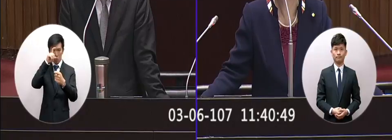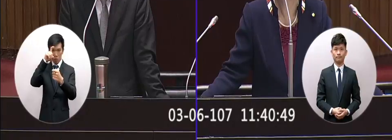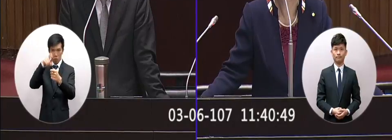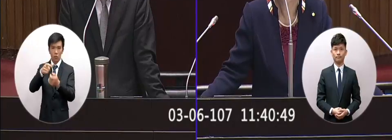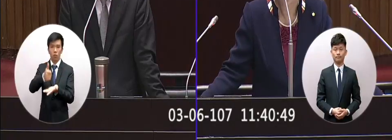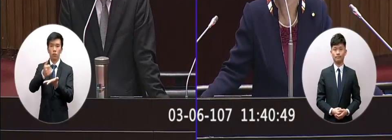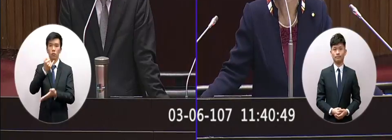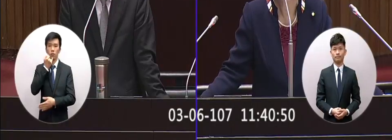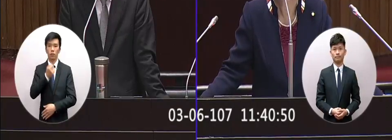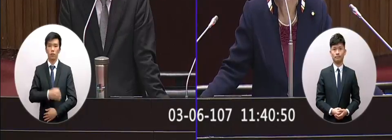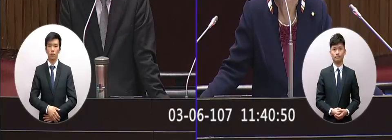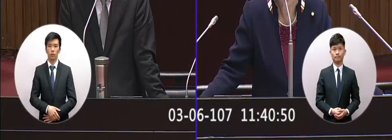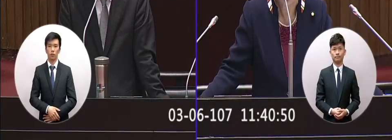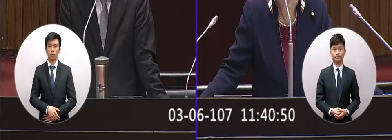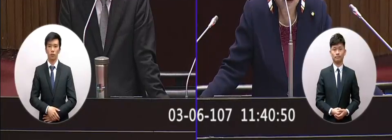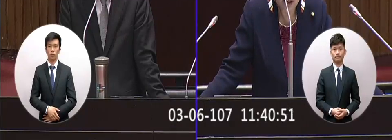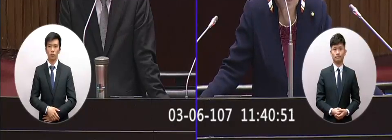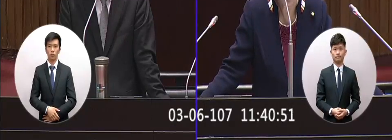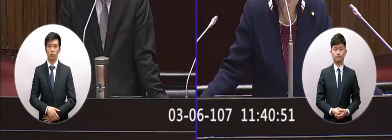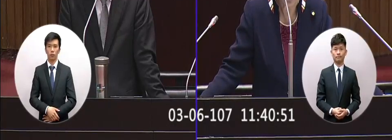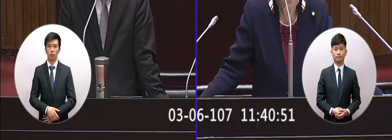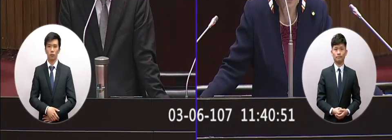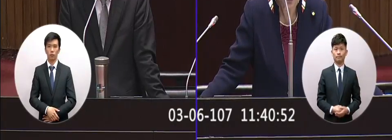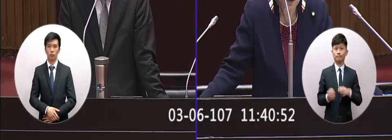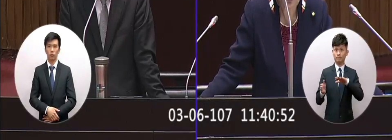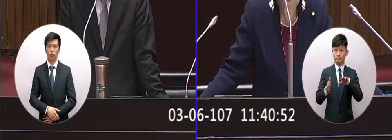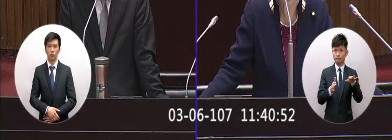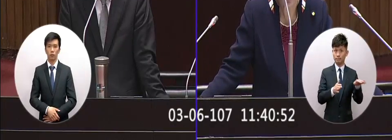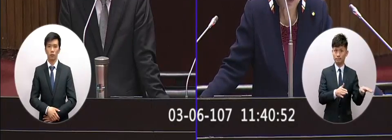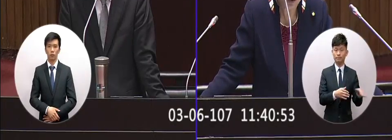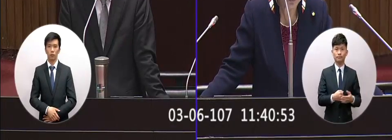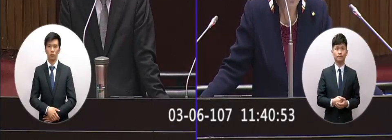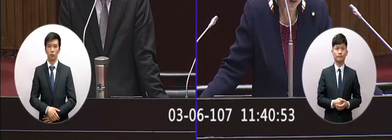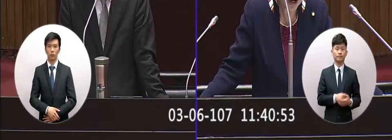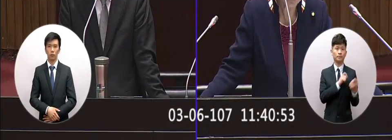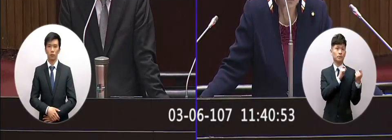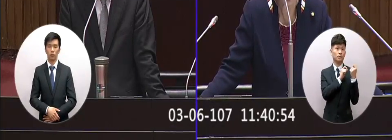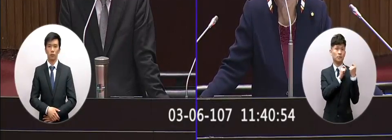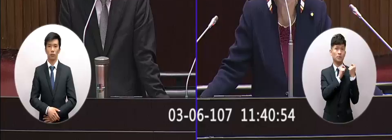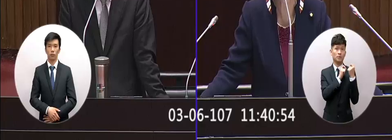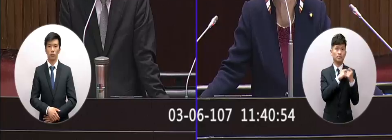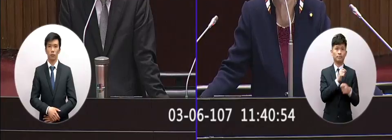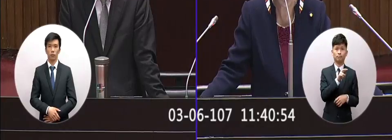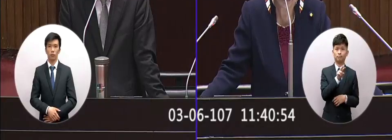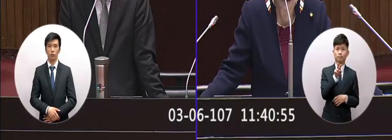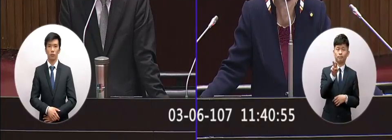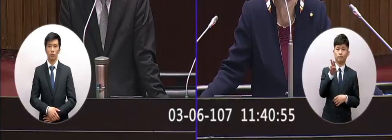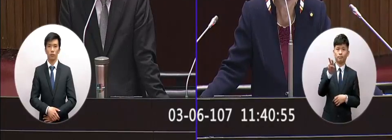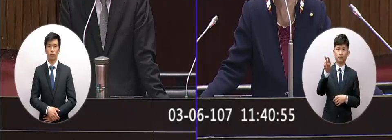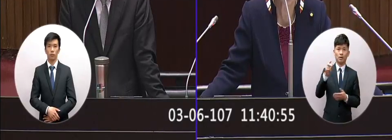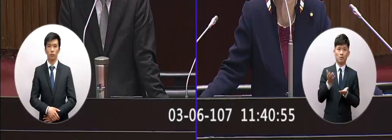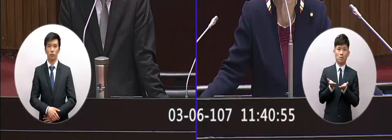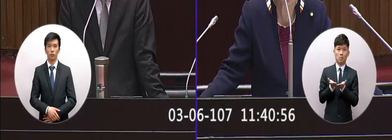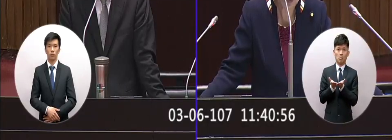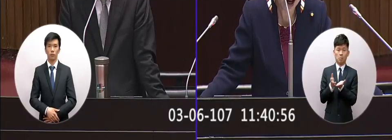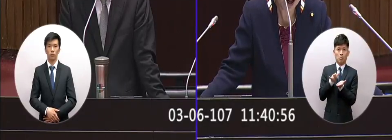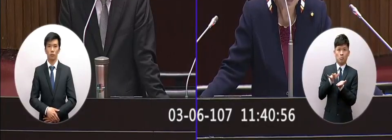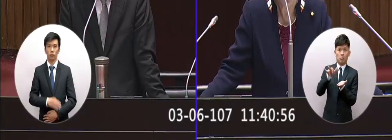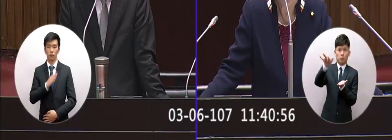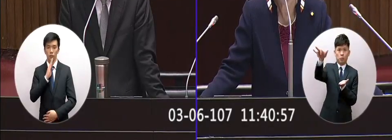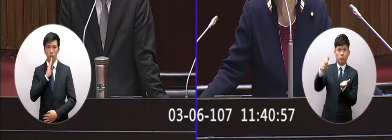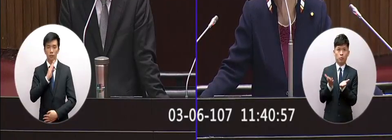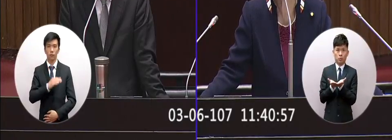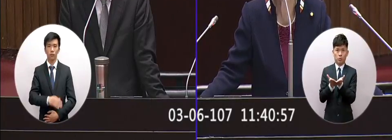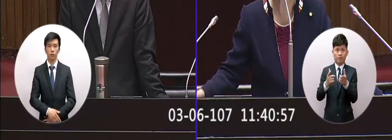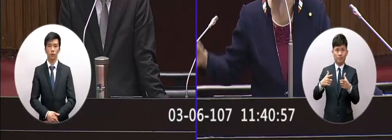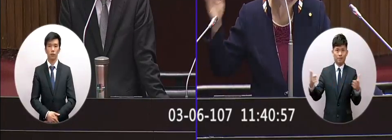这样。 好，那另外一点呢，就是我们最近有所看到的航空母舰，我不晓得院长知不知道。